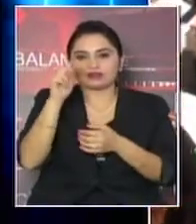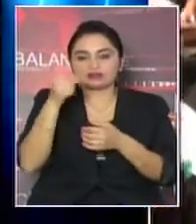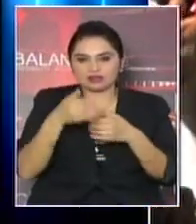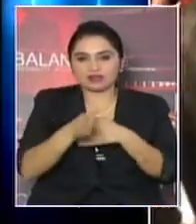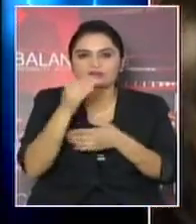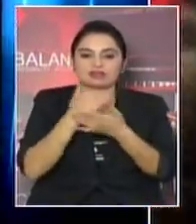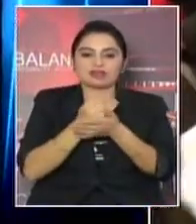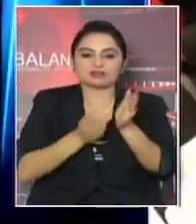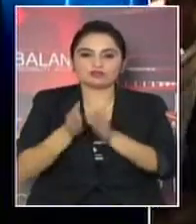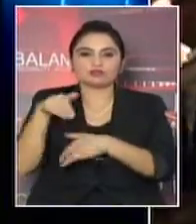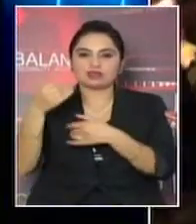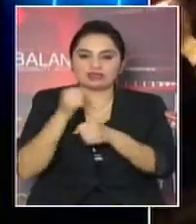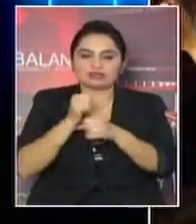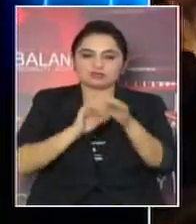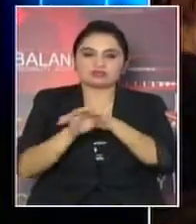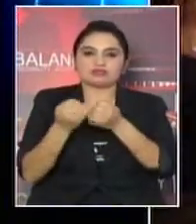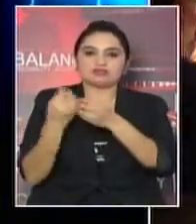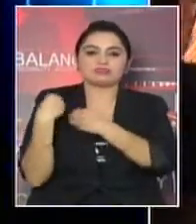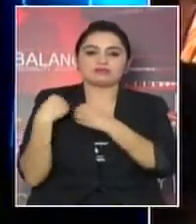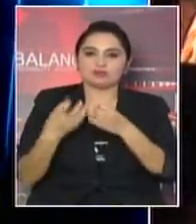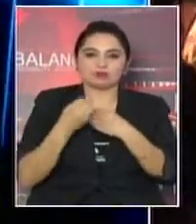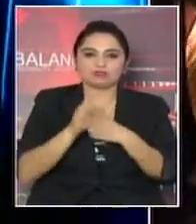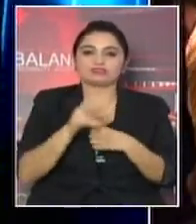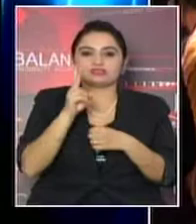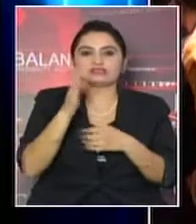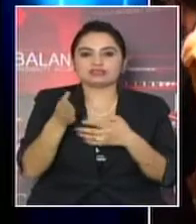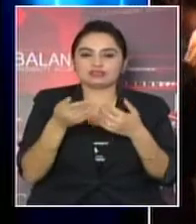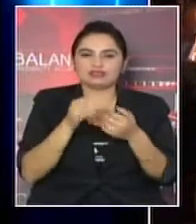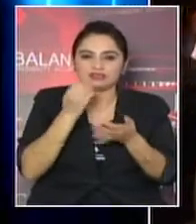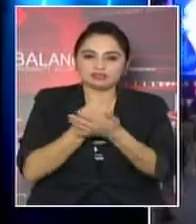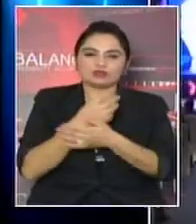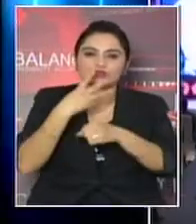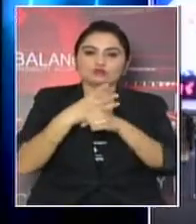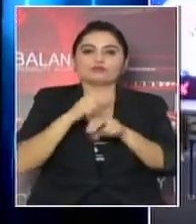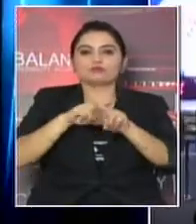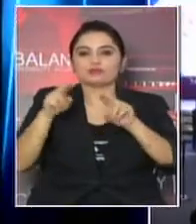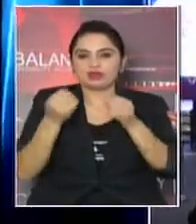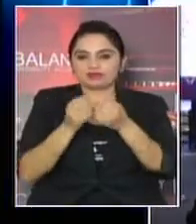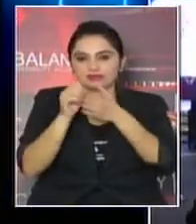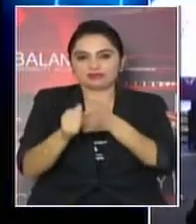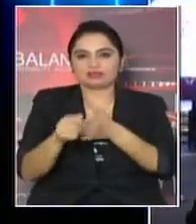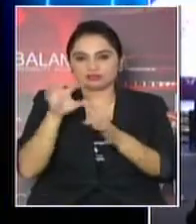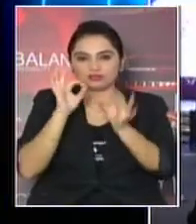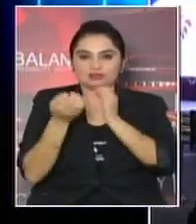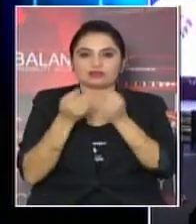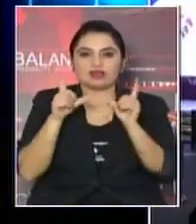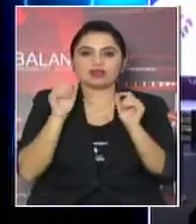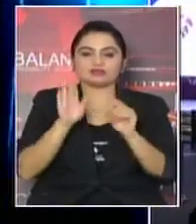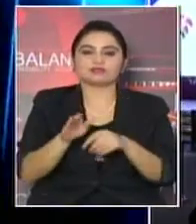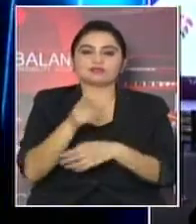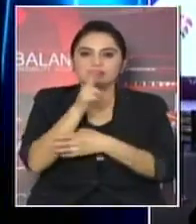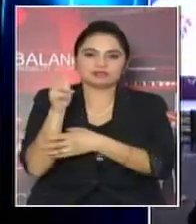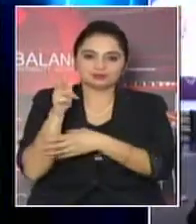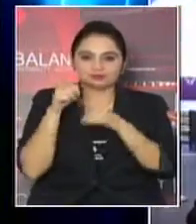आगामी कार्ययोजनालाई कार्यान्वयन गर्ने जिम्मेवारी पाउनेछ। त्यसैले सङ्घको उद्देश्य पूरा गर्ने नेतृत्व चयन गर्ने आवश्यक छ। क्यामेरा